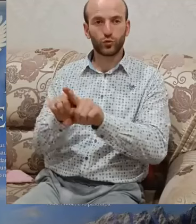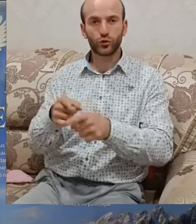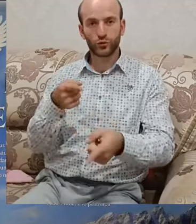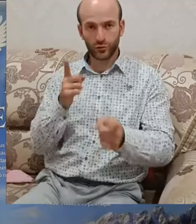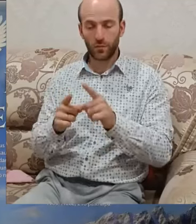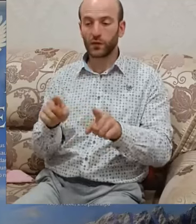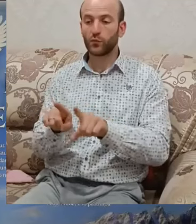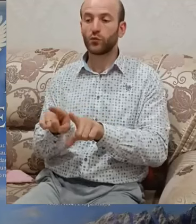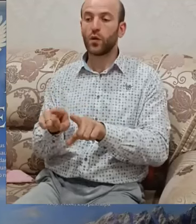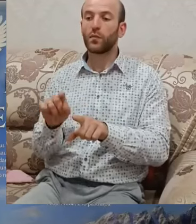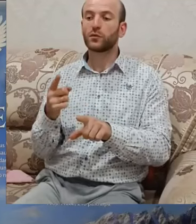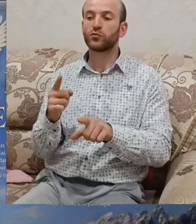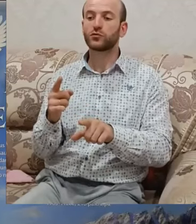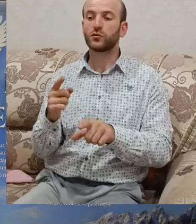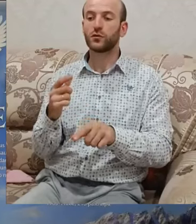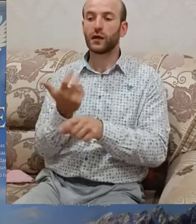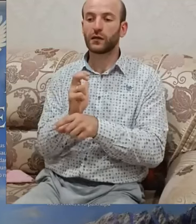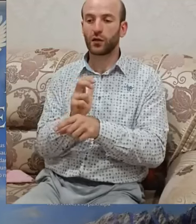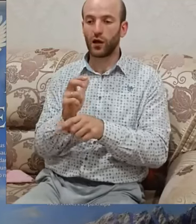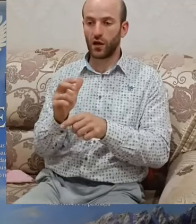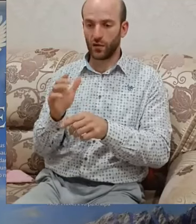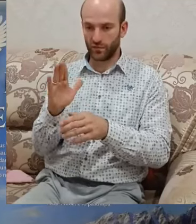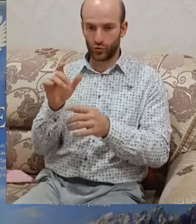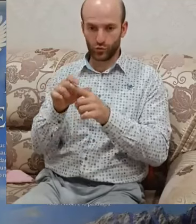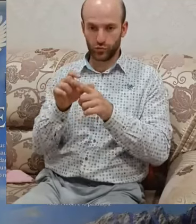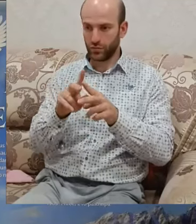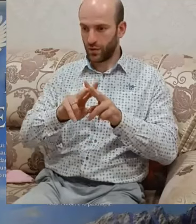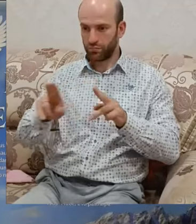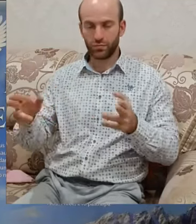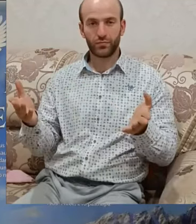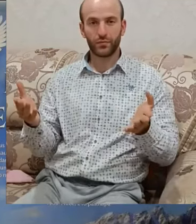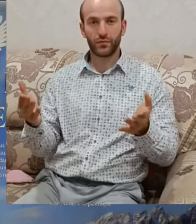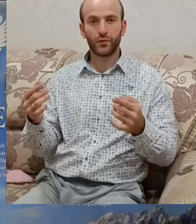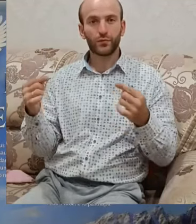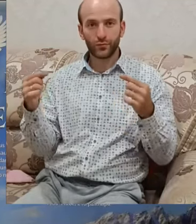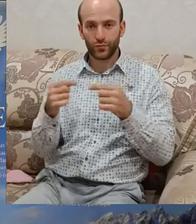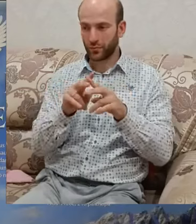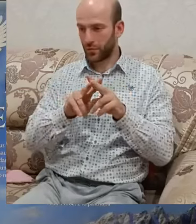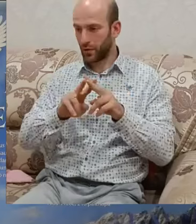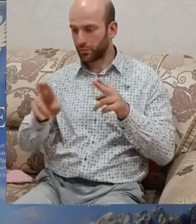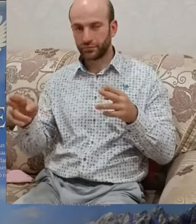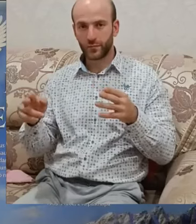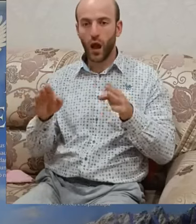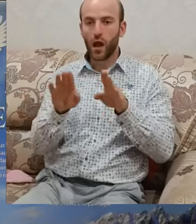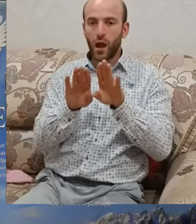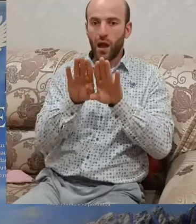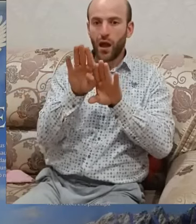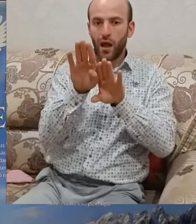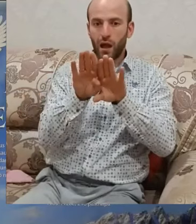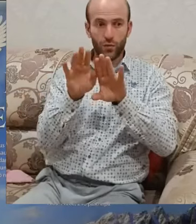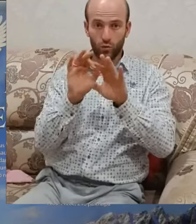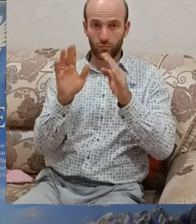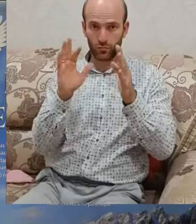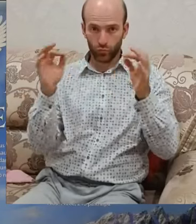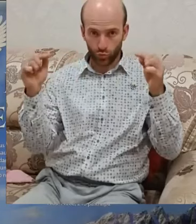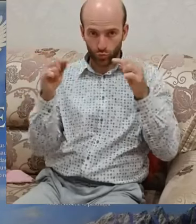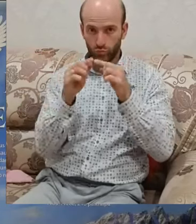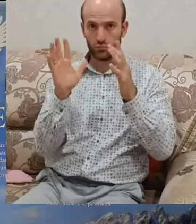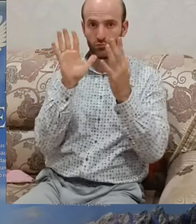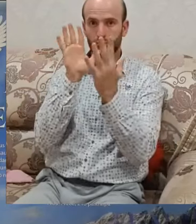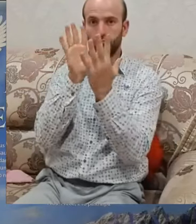žinau, kuo aš tikiu. Чем я верю. Aš žinau, kad žinia yra teisinga. Я знаю, что послание истина. Nes tai yra žodyje. Потому что это в слове. Ir aš